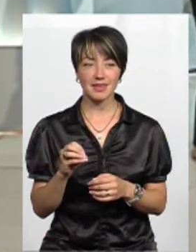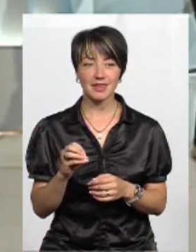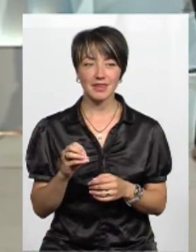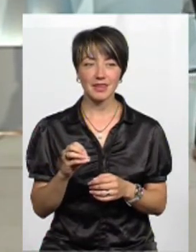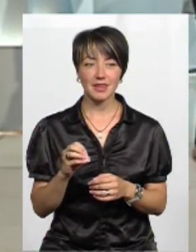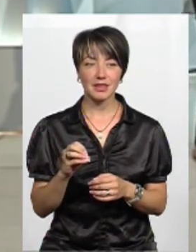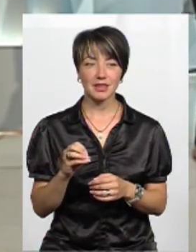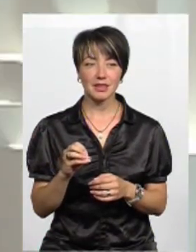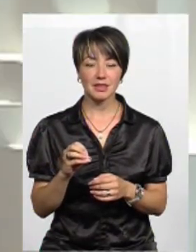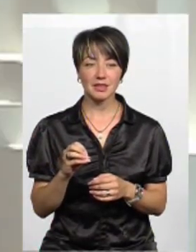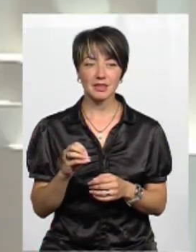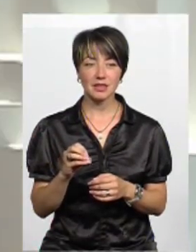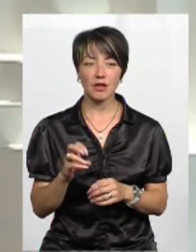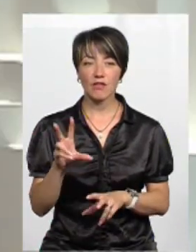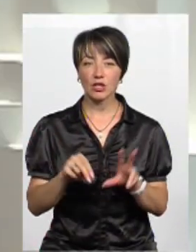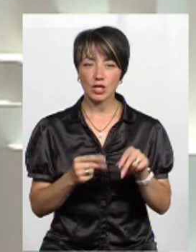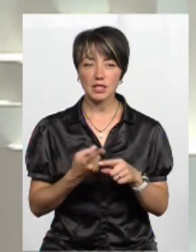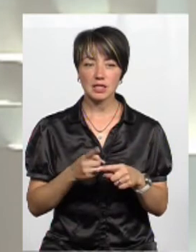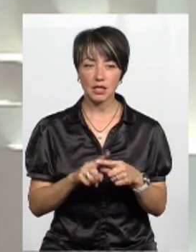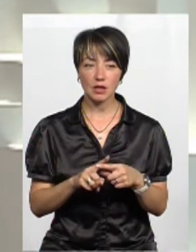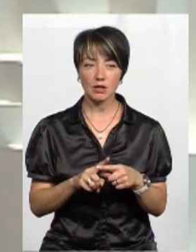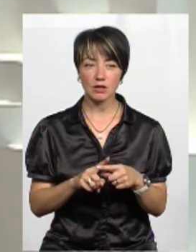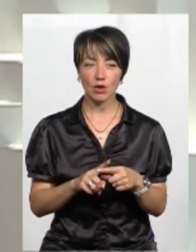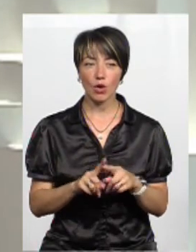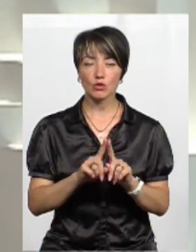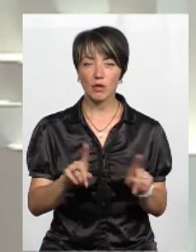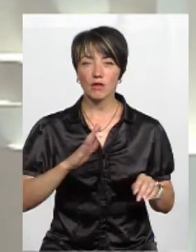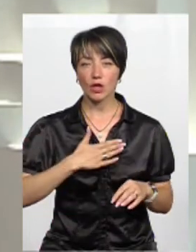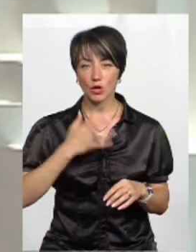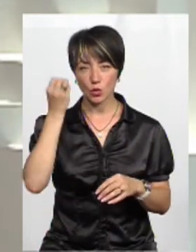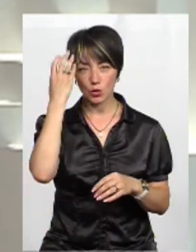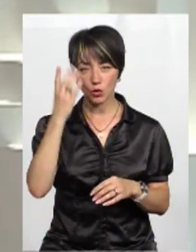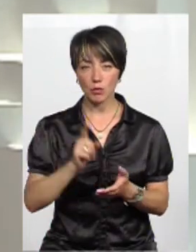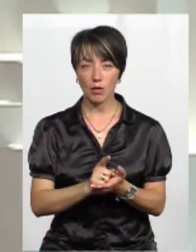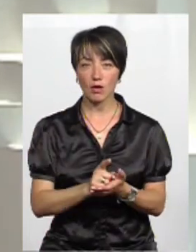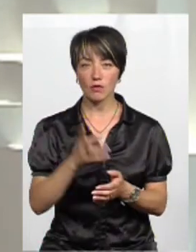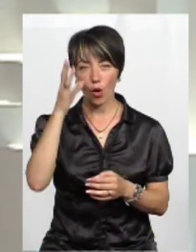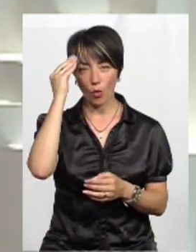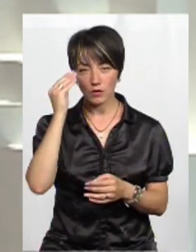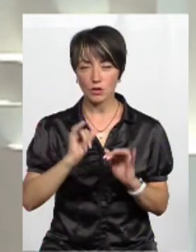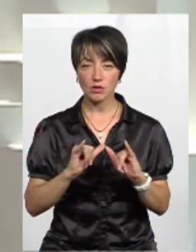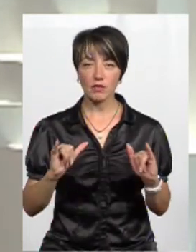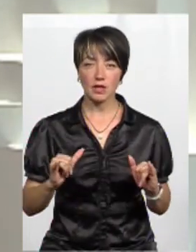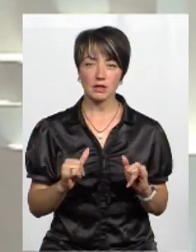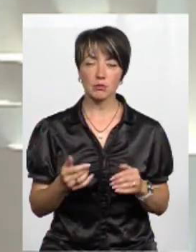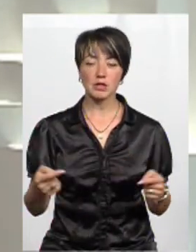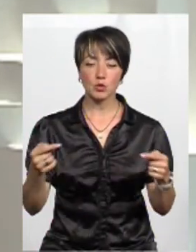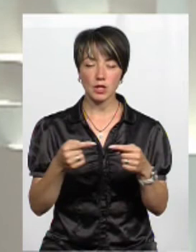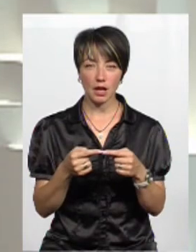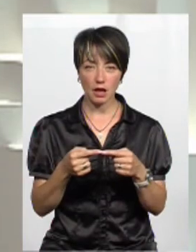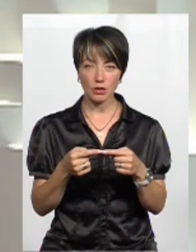його прочитала. Але ж я вважаю, що це особливості нашої культури, вони мають враховуватись, розвиватись,